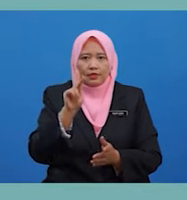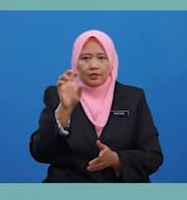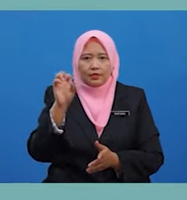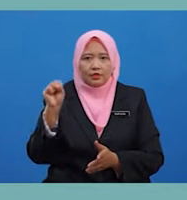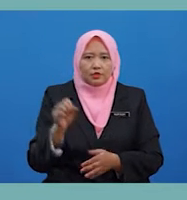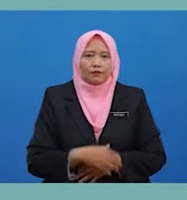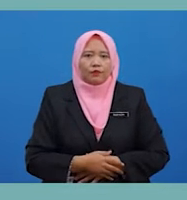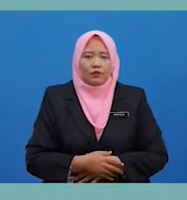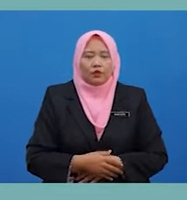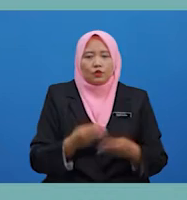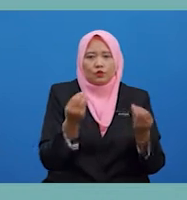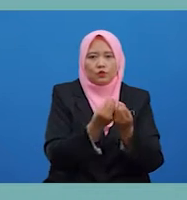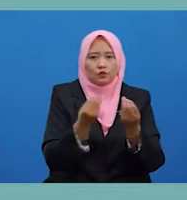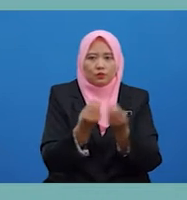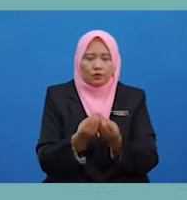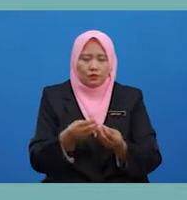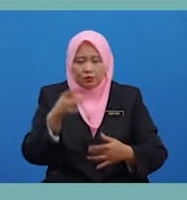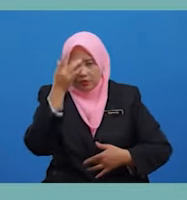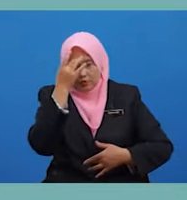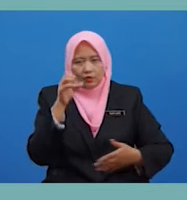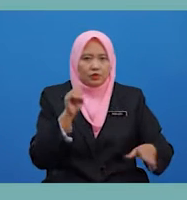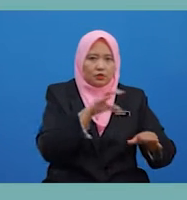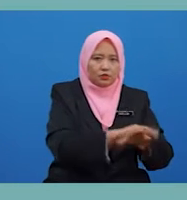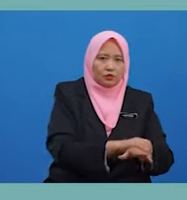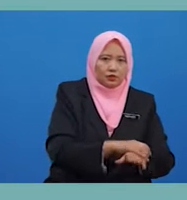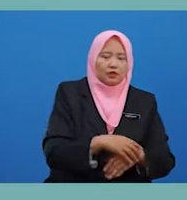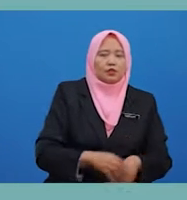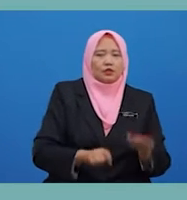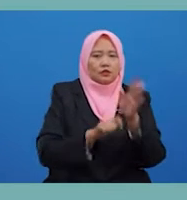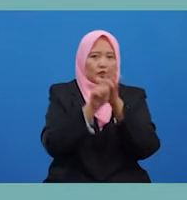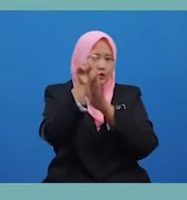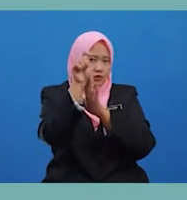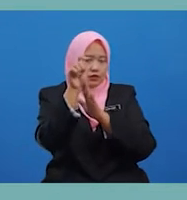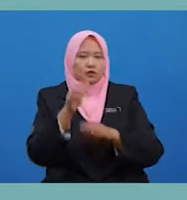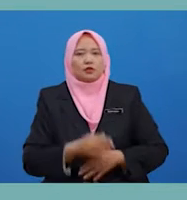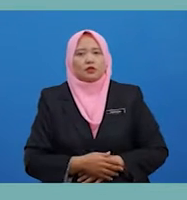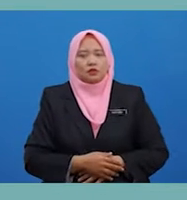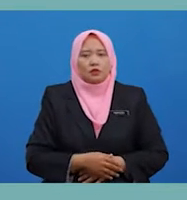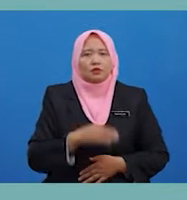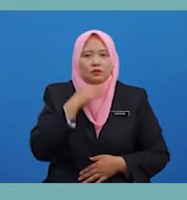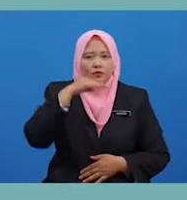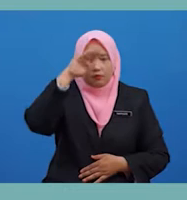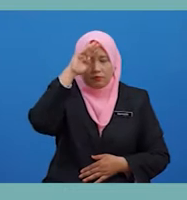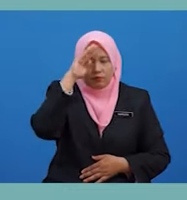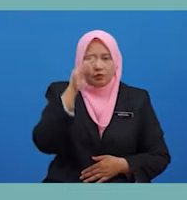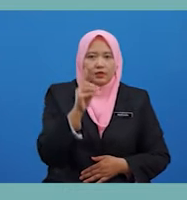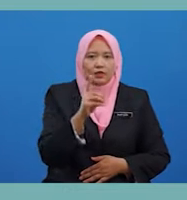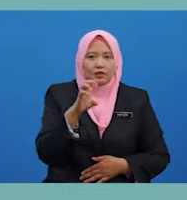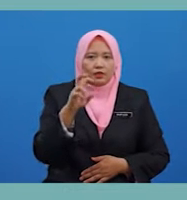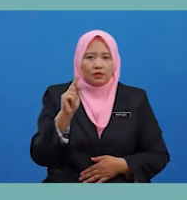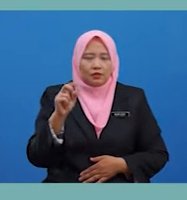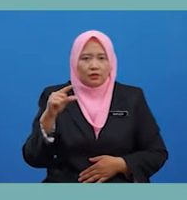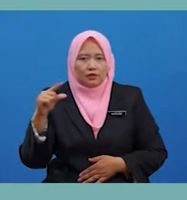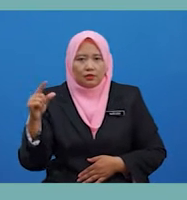Keenam, jumlah penyakit berjangkit yang tertinggi ialah demam denggi, manakala yang terendah ialah